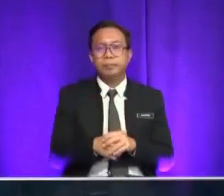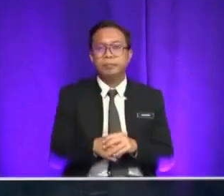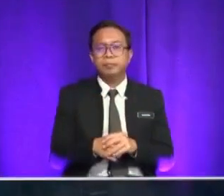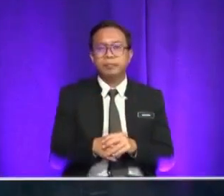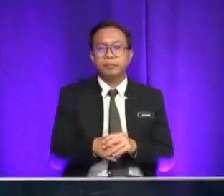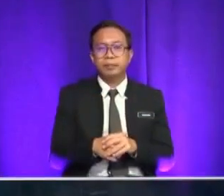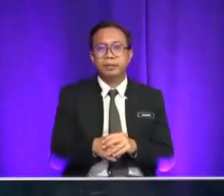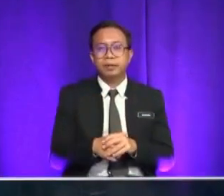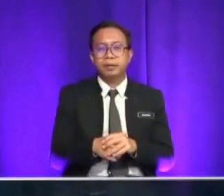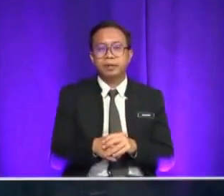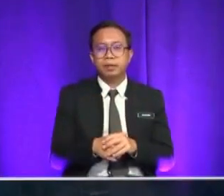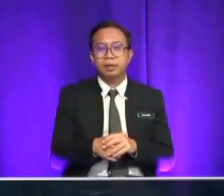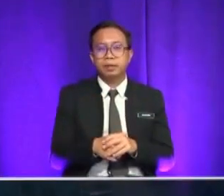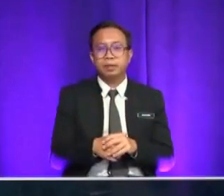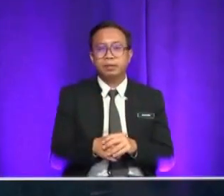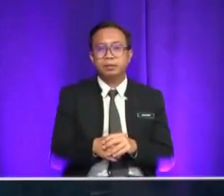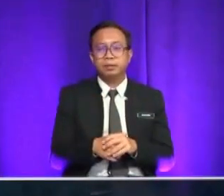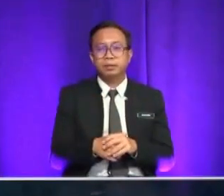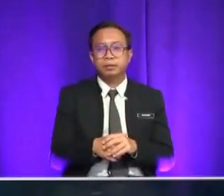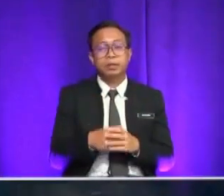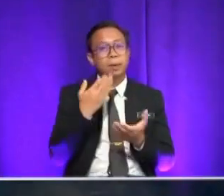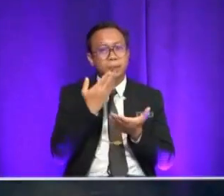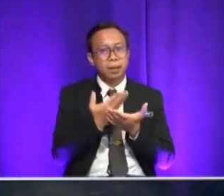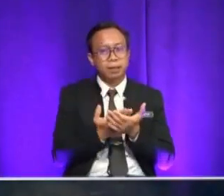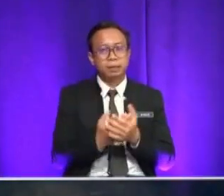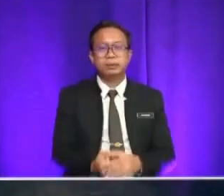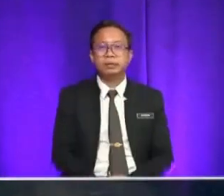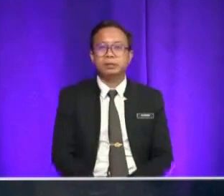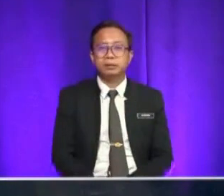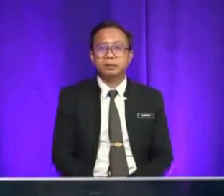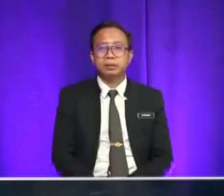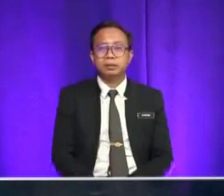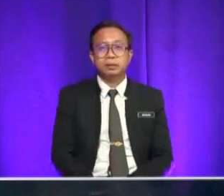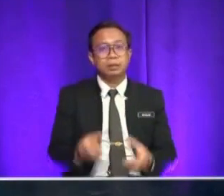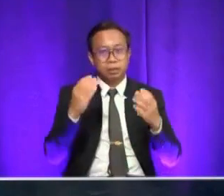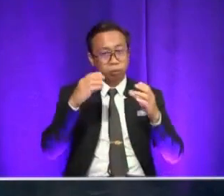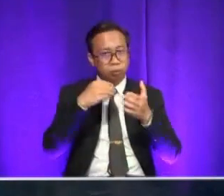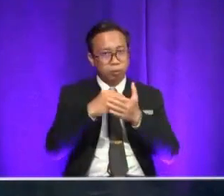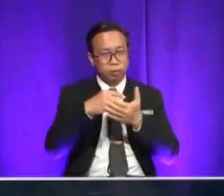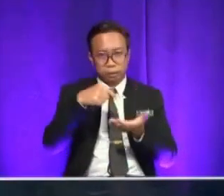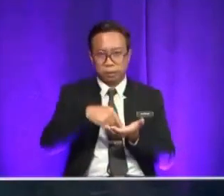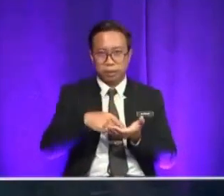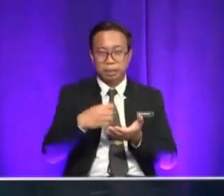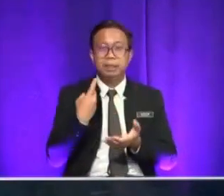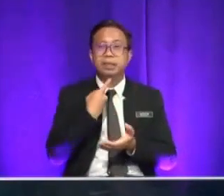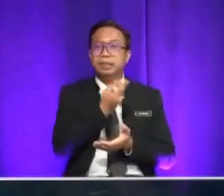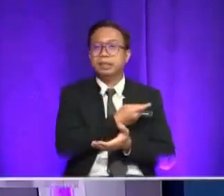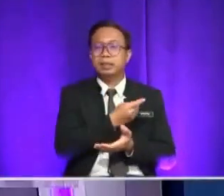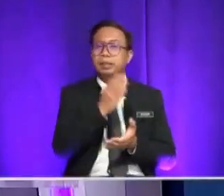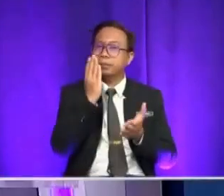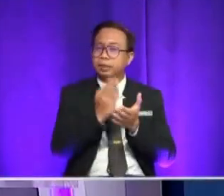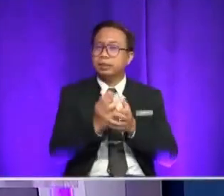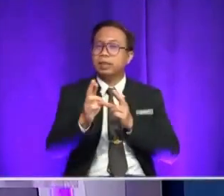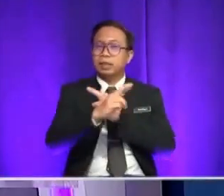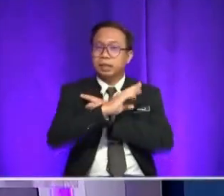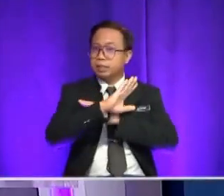itulah cerita dia. Okey, habis. Baik, cikgu. Sementara nak tunggu cikgu sampai ke sini, cikgu, kita nak berhenti rehat. Kepada